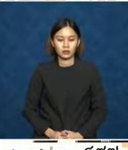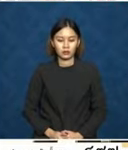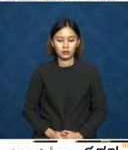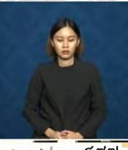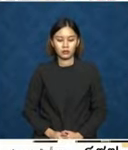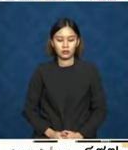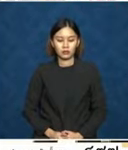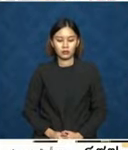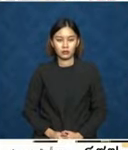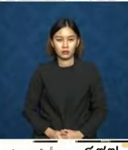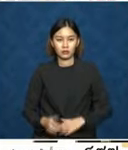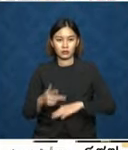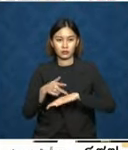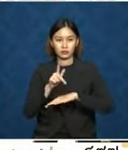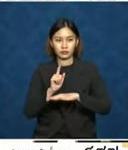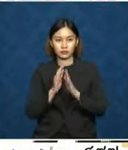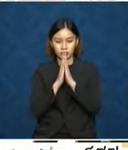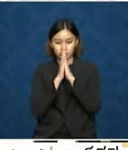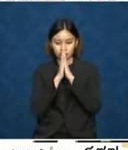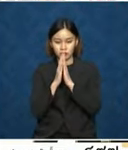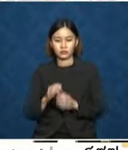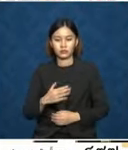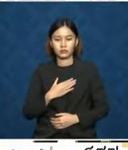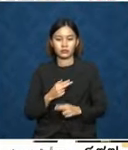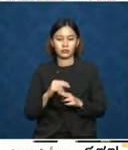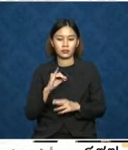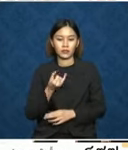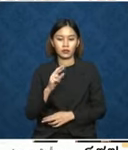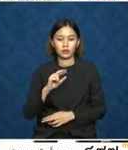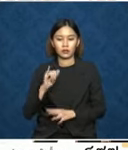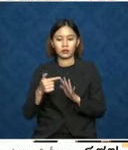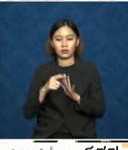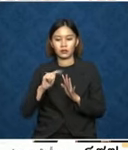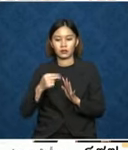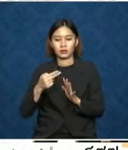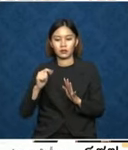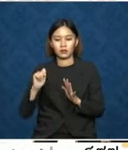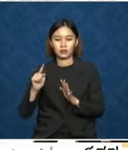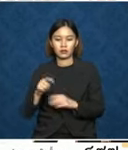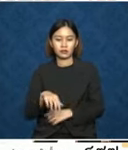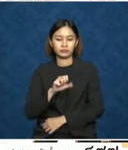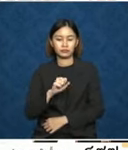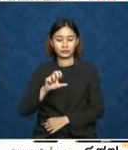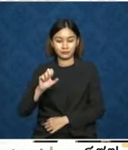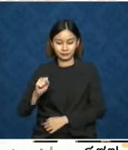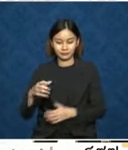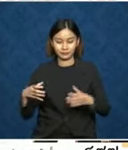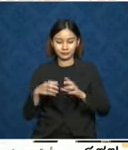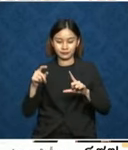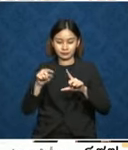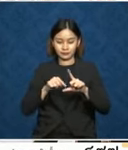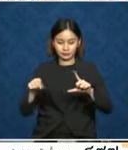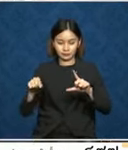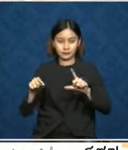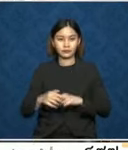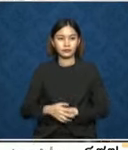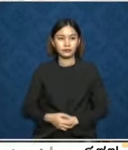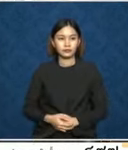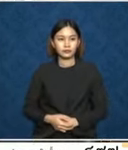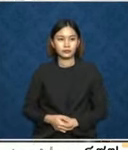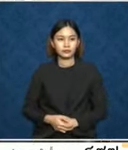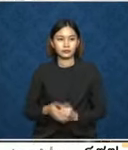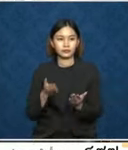ครับท่านประธานที่เคารพผมจรยุทธจตุรพรประสิทธิ์ผู้แทนราษฎรพรรเก้าไกลกรุงเทพมหานครเขต